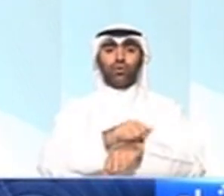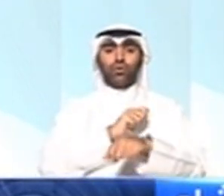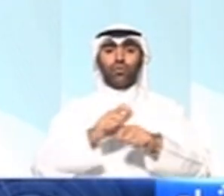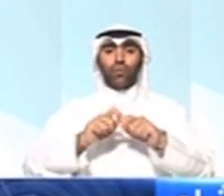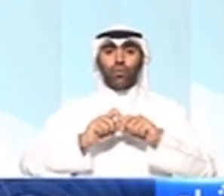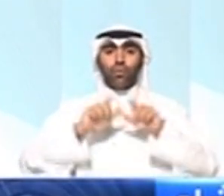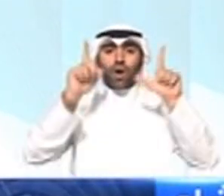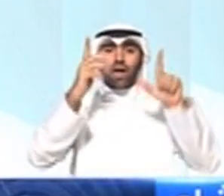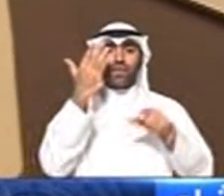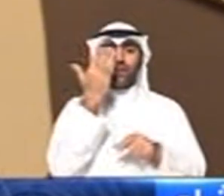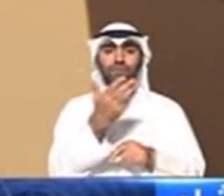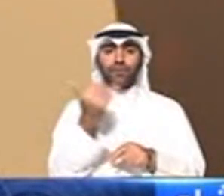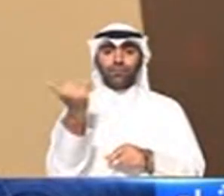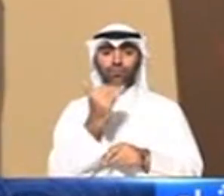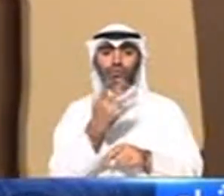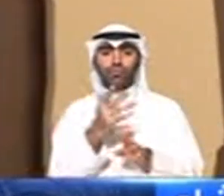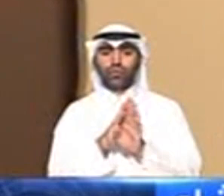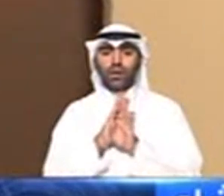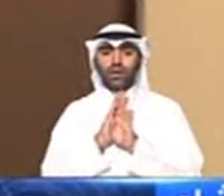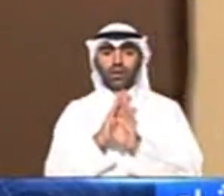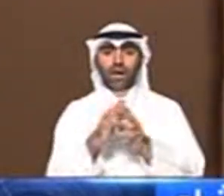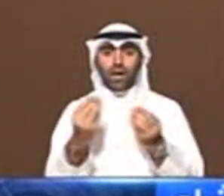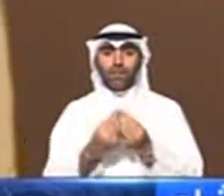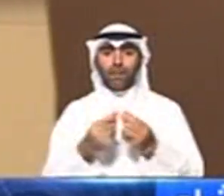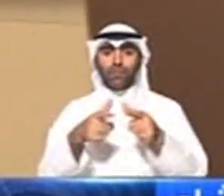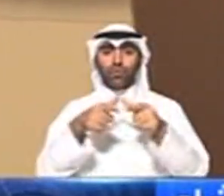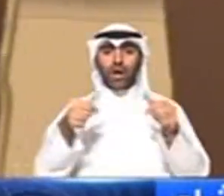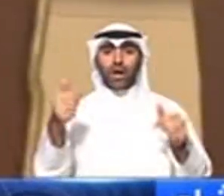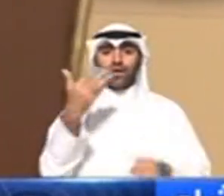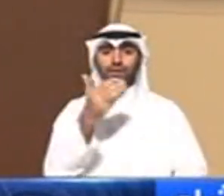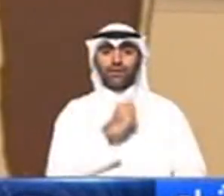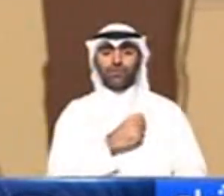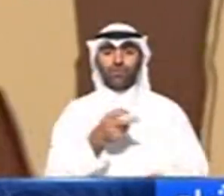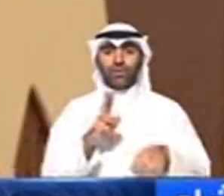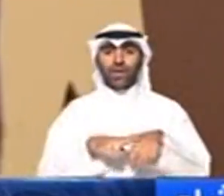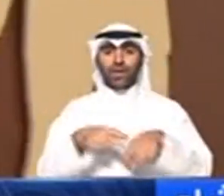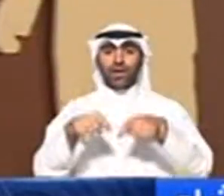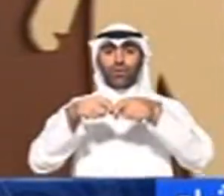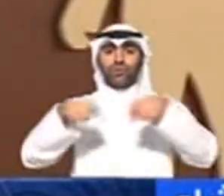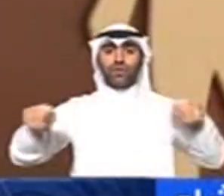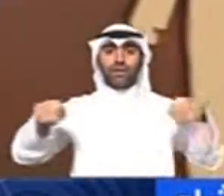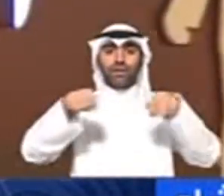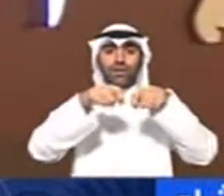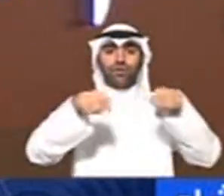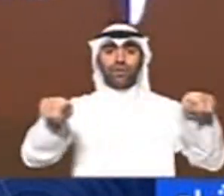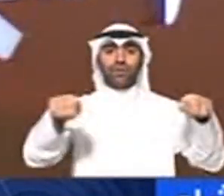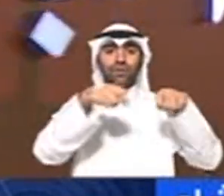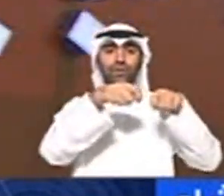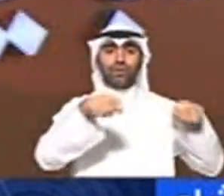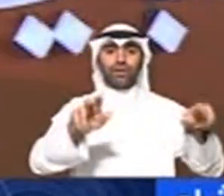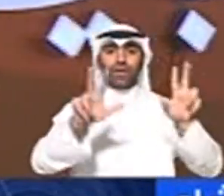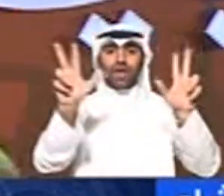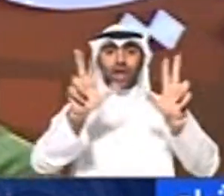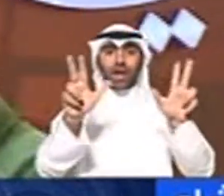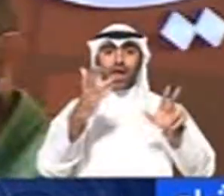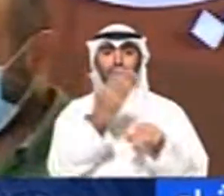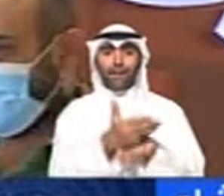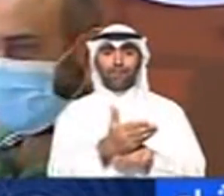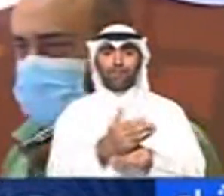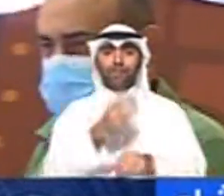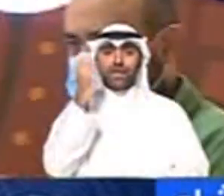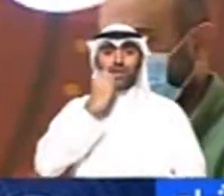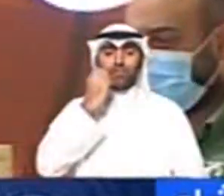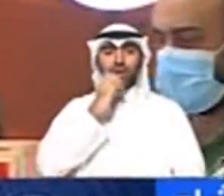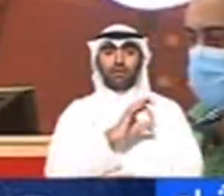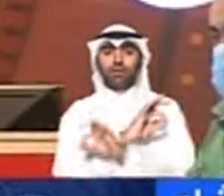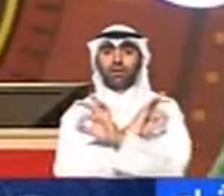المنظومة الخليجية. كما أكدت وسائل الإعلام الإماراتية الثقة الكاملة في نفاذ بصيرة وصلابة وقدرة